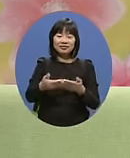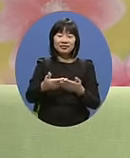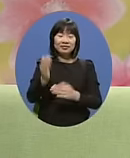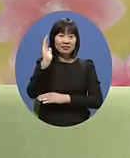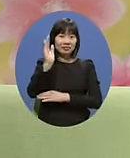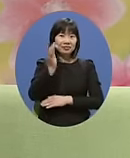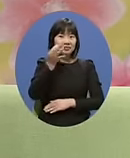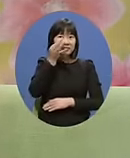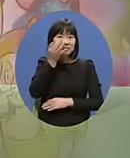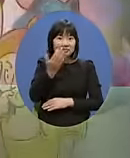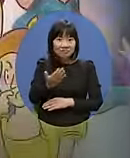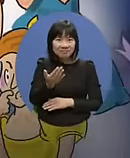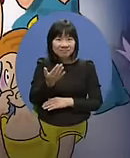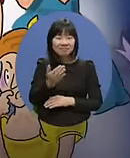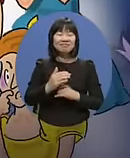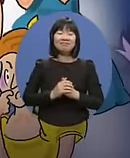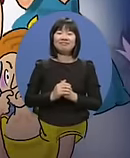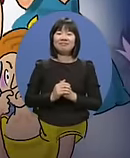들어보세요.